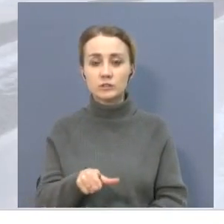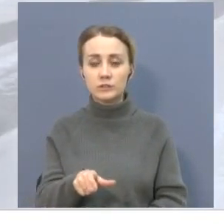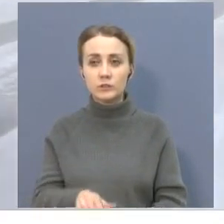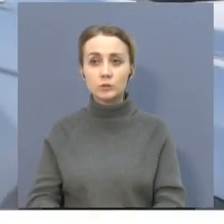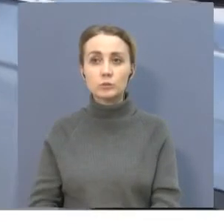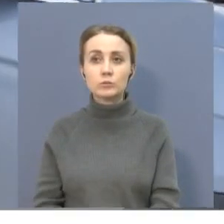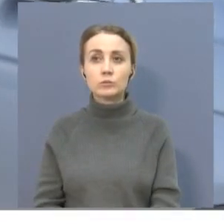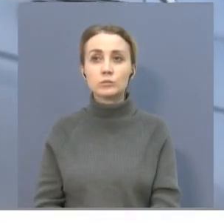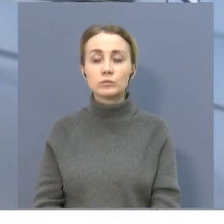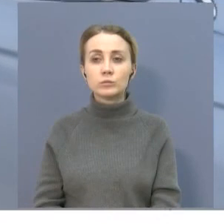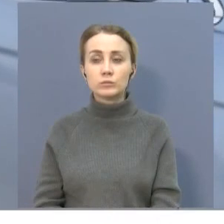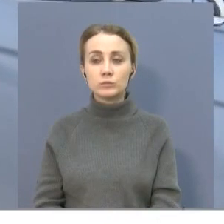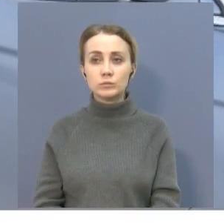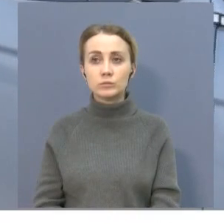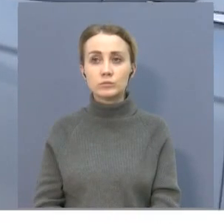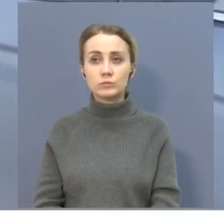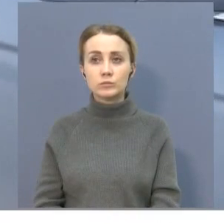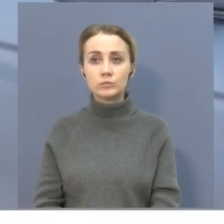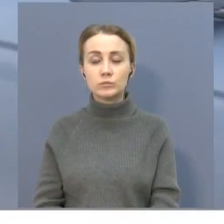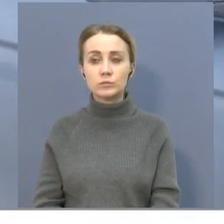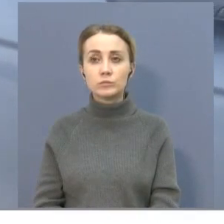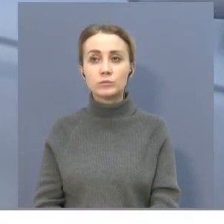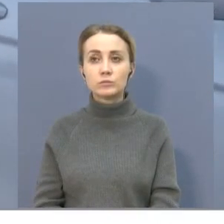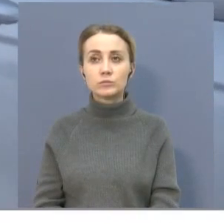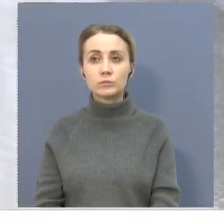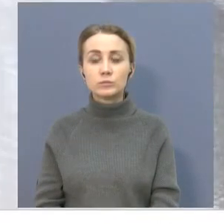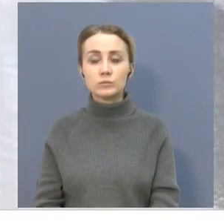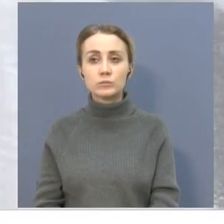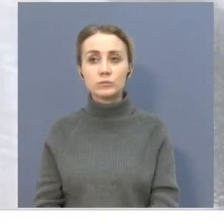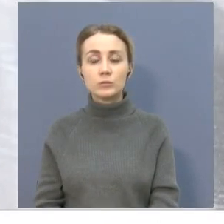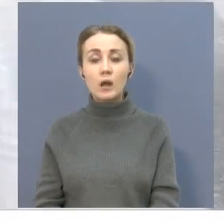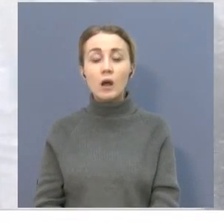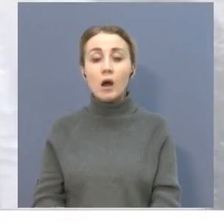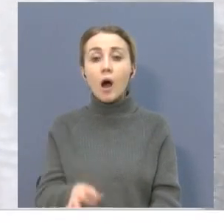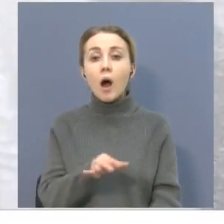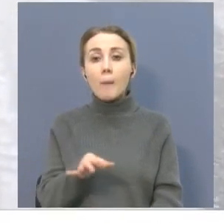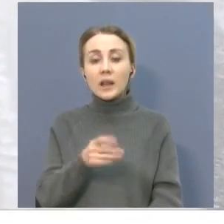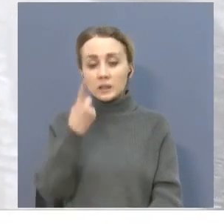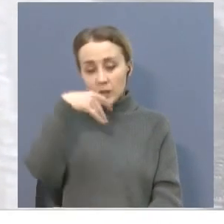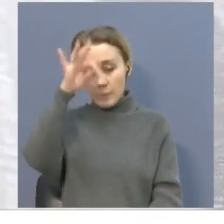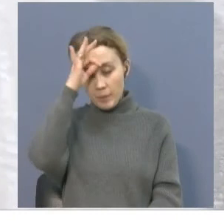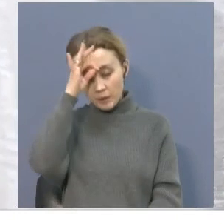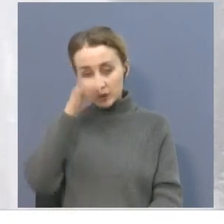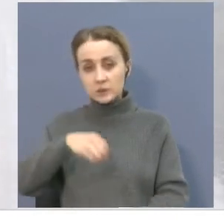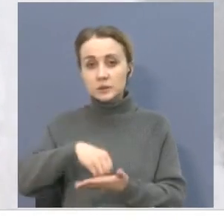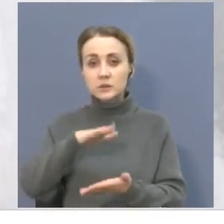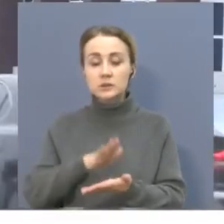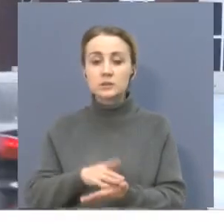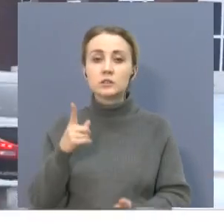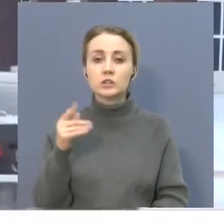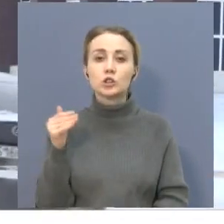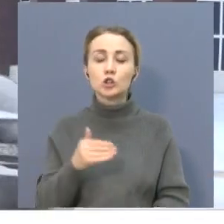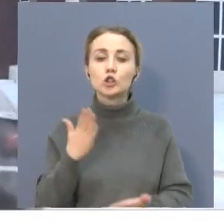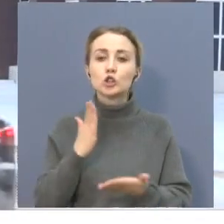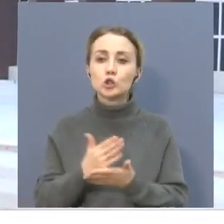қауіптілігі жоғары аймақ екенін естен шығармау қажеттігін ескертеді. Облыстық полиция департаменті баспасөз қызметінің материалдары бойынша Көкше ақпаратқа дайындаған